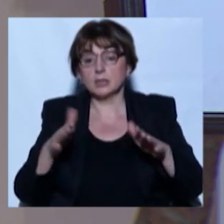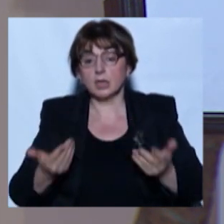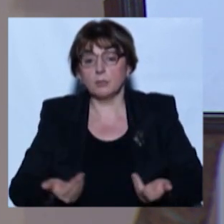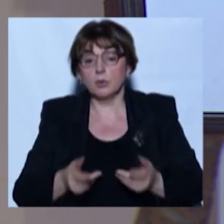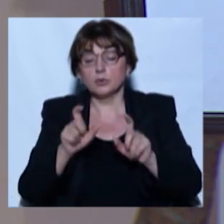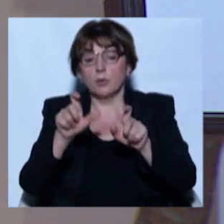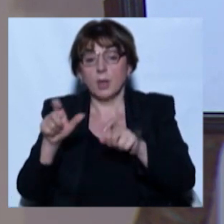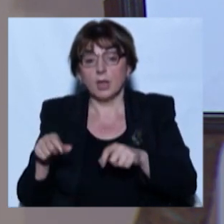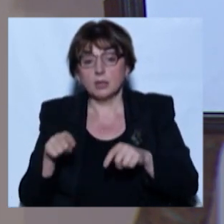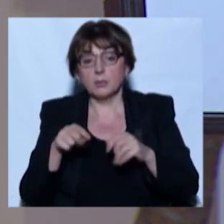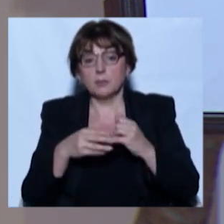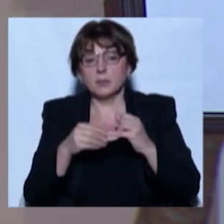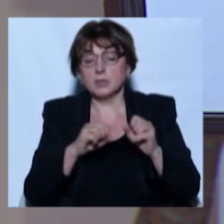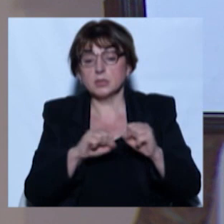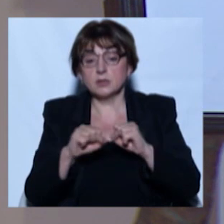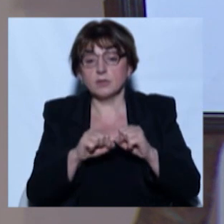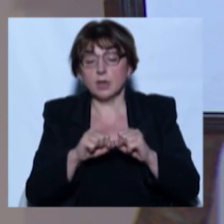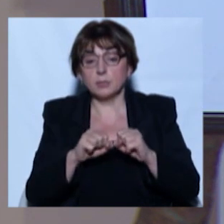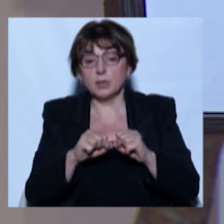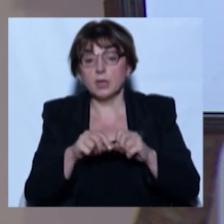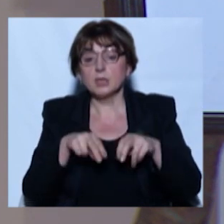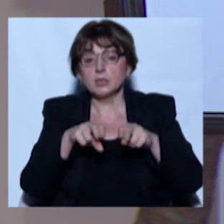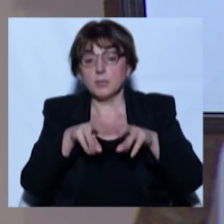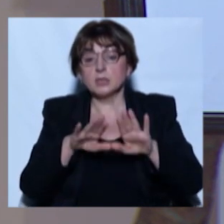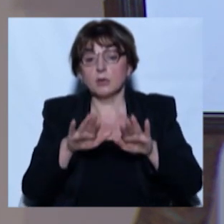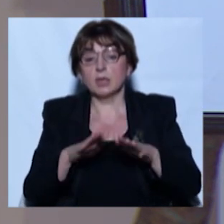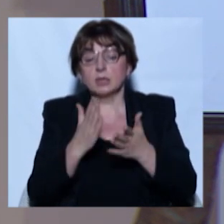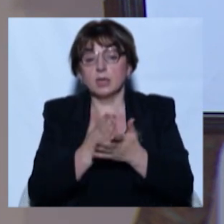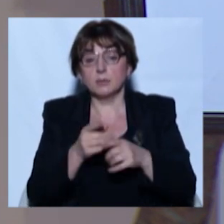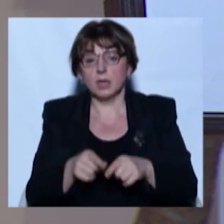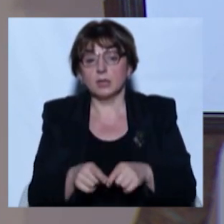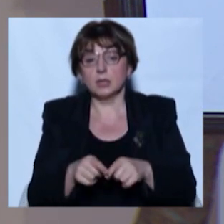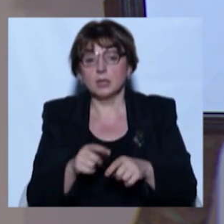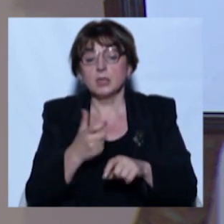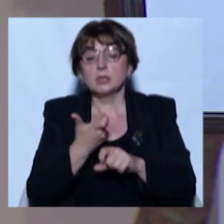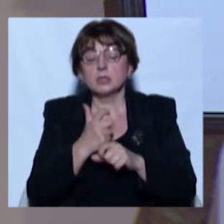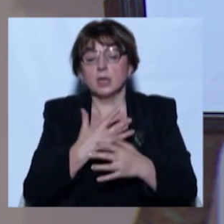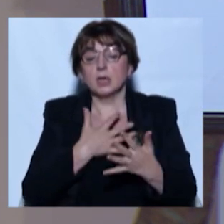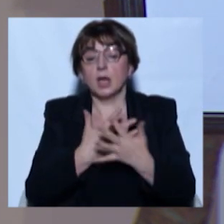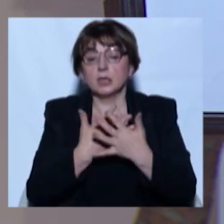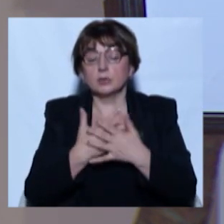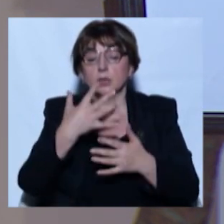რეგიონებში მიწისძვრების რეგიონებია, ძალიან აქტიურად